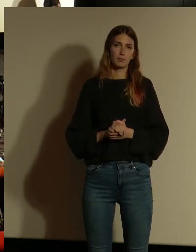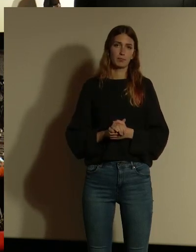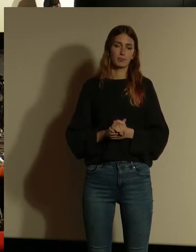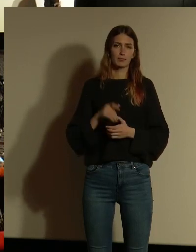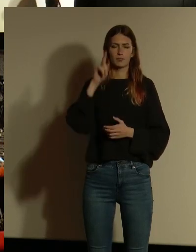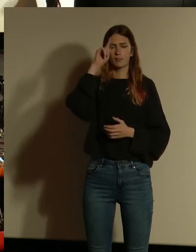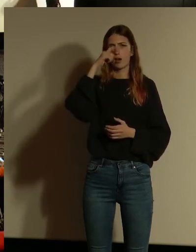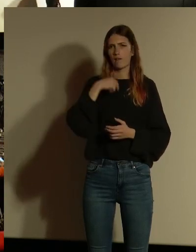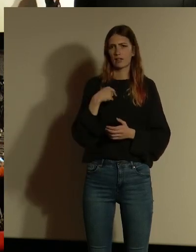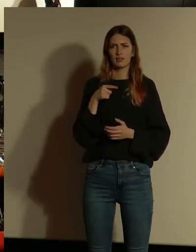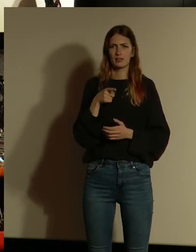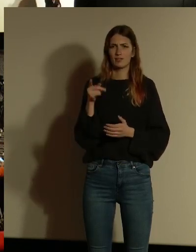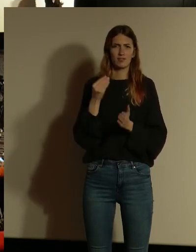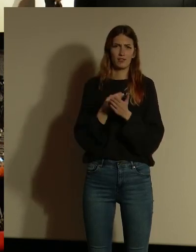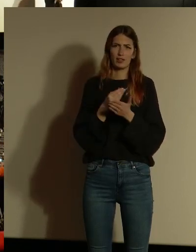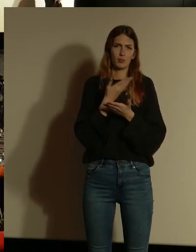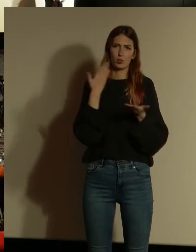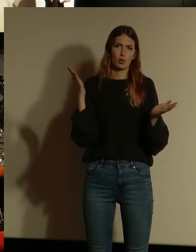et see pole seda väärt.